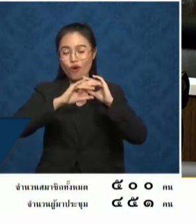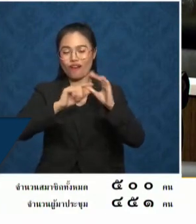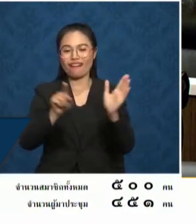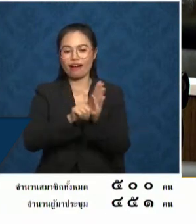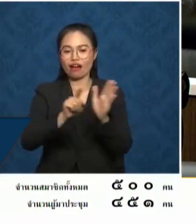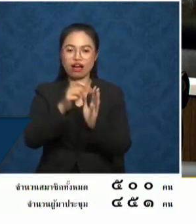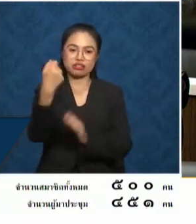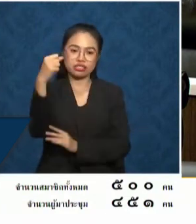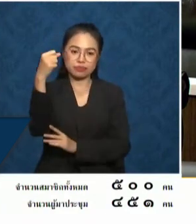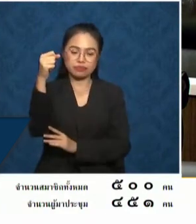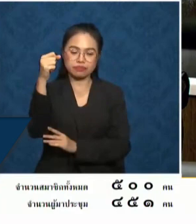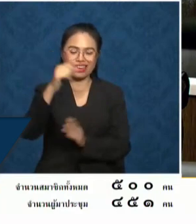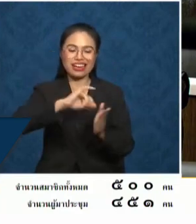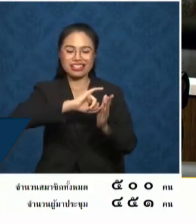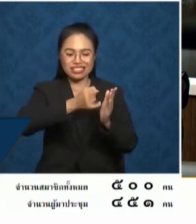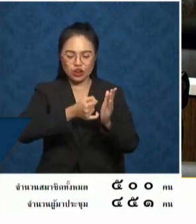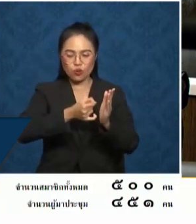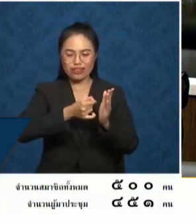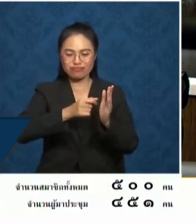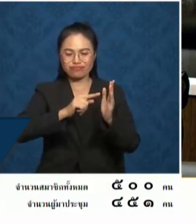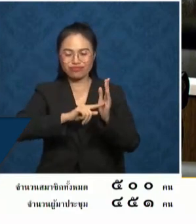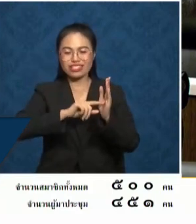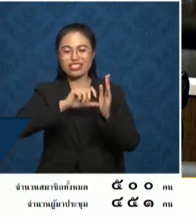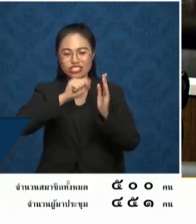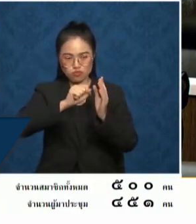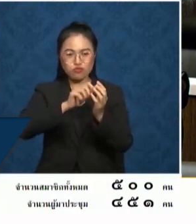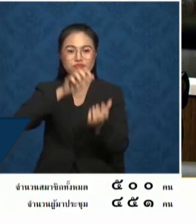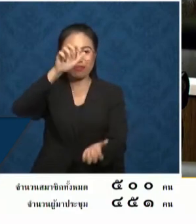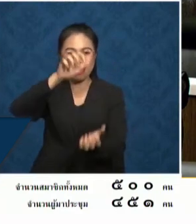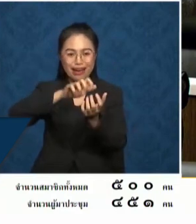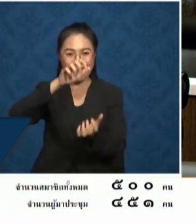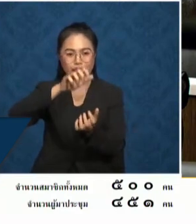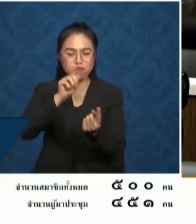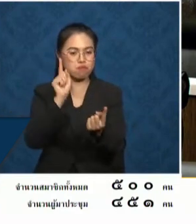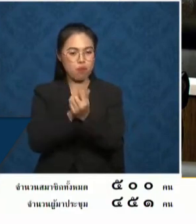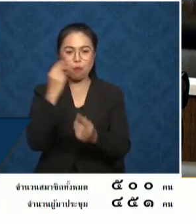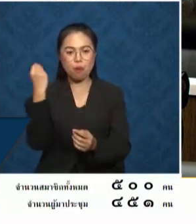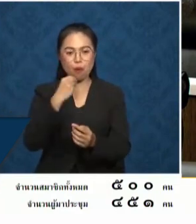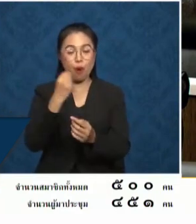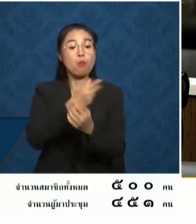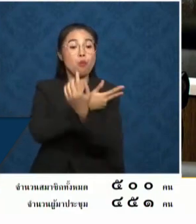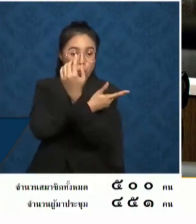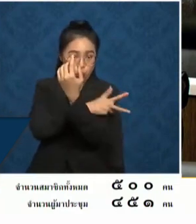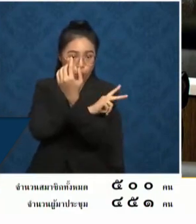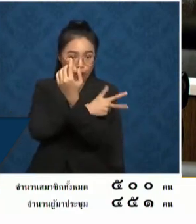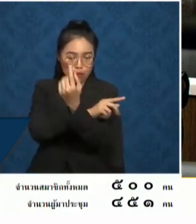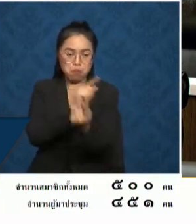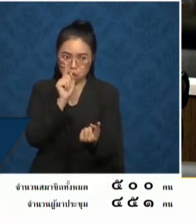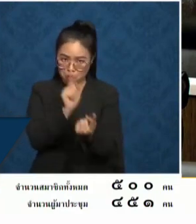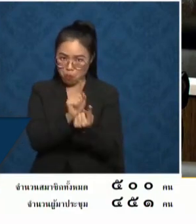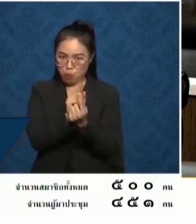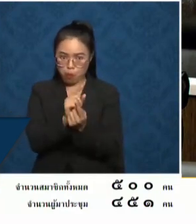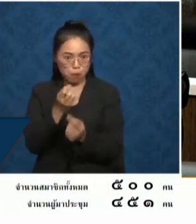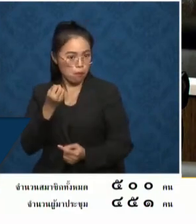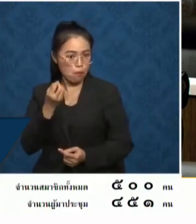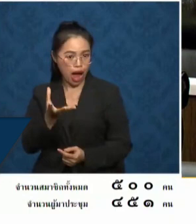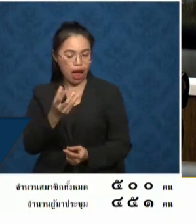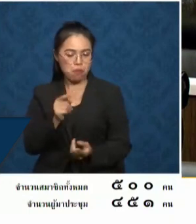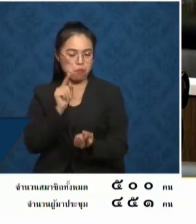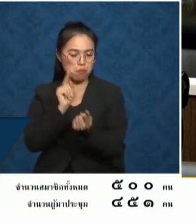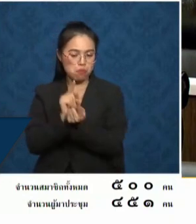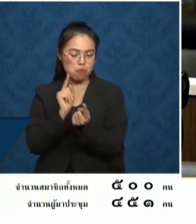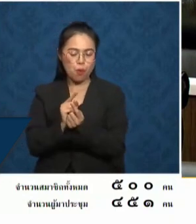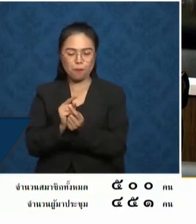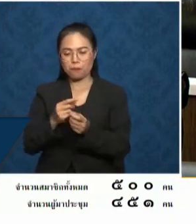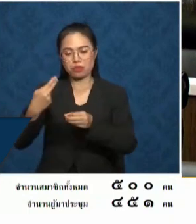ออ่าสมุทรปราการนะครับ 4ครั้งมากที่สุดภูเก็ตซึ่งสอดคล้องกับสถิติการพบก้อนน้ำมัน